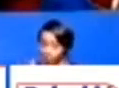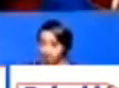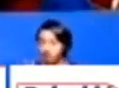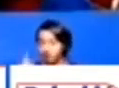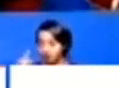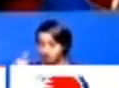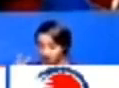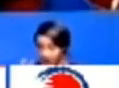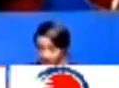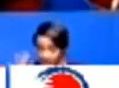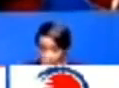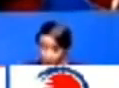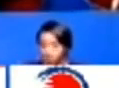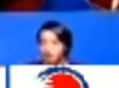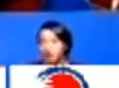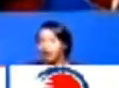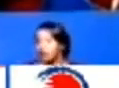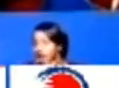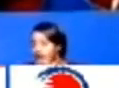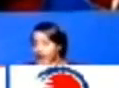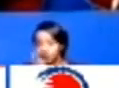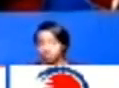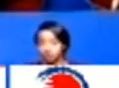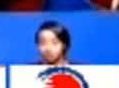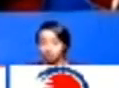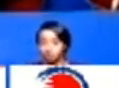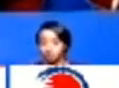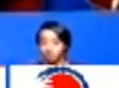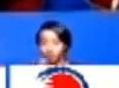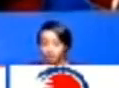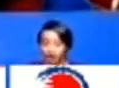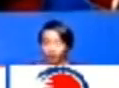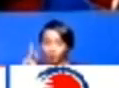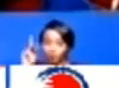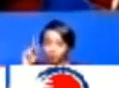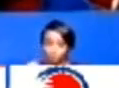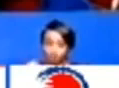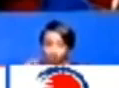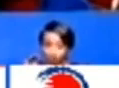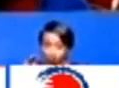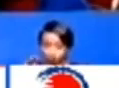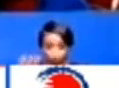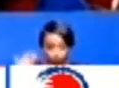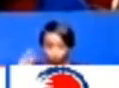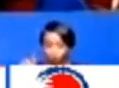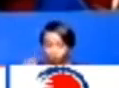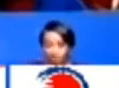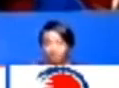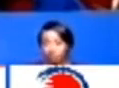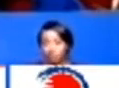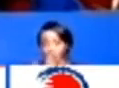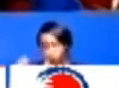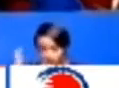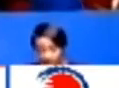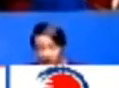final. Kyebeekola yeebeeri mu kuverifyinga oba verification, simanyi oba yinza kiyita mu Luganda, ekakasa bukakasa nti